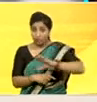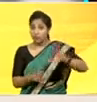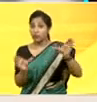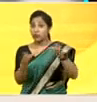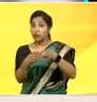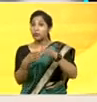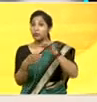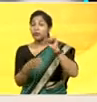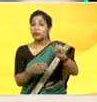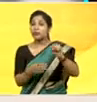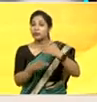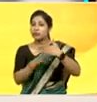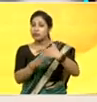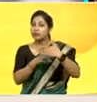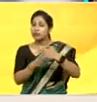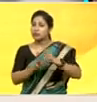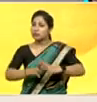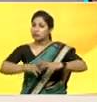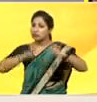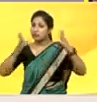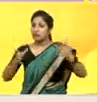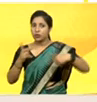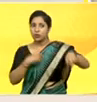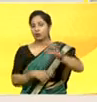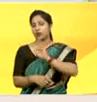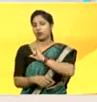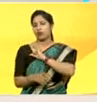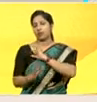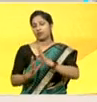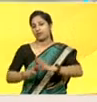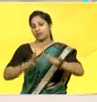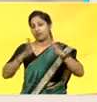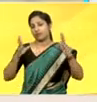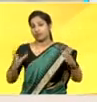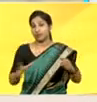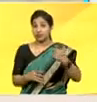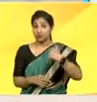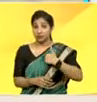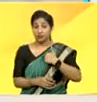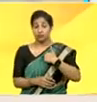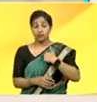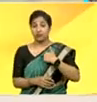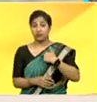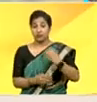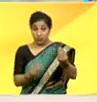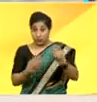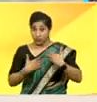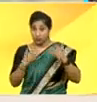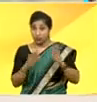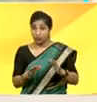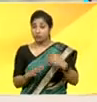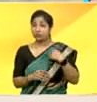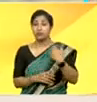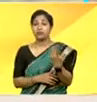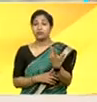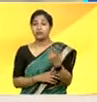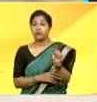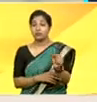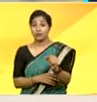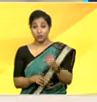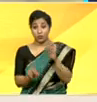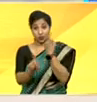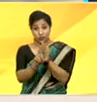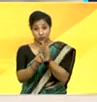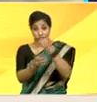समुदाय के बीच बहुत लोकप्रिय हैं। मुझे तो यहां तक बताया गया है कि